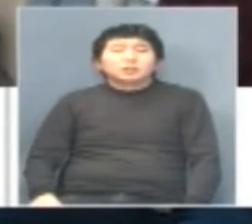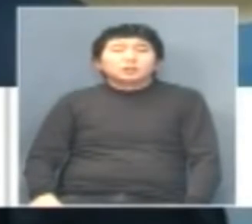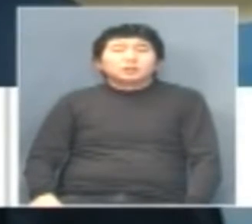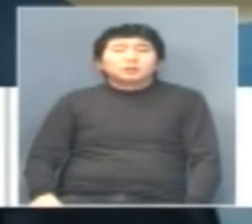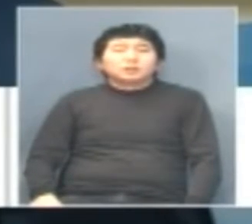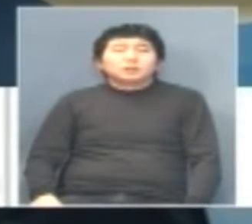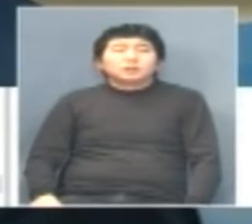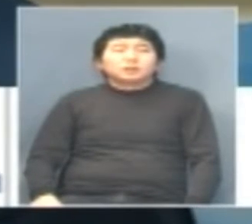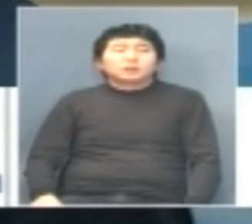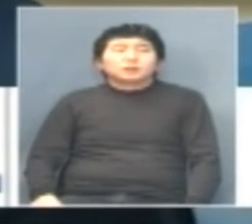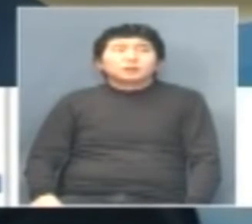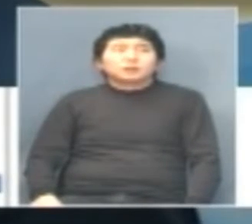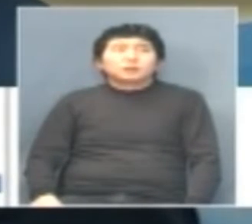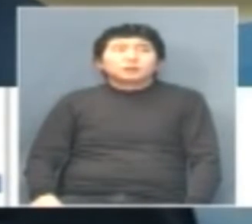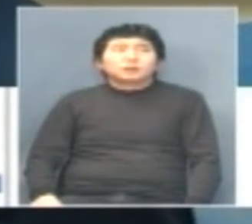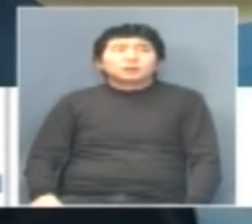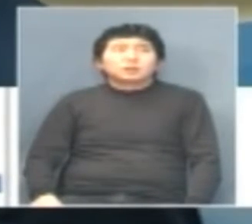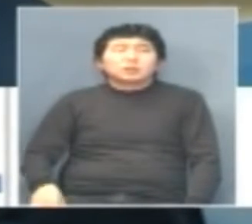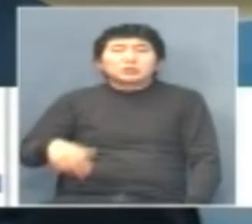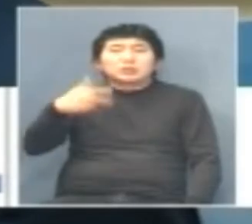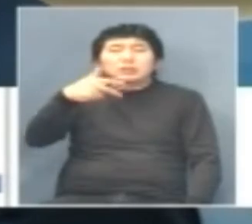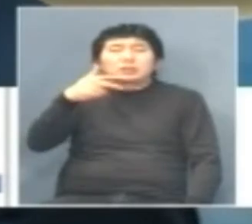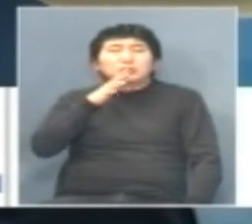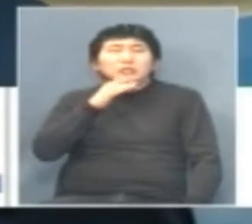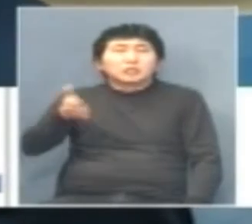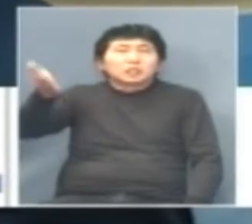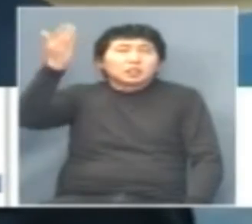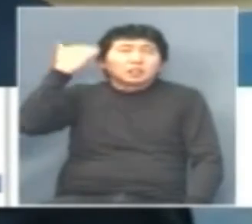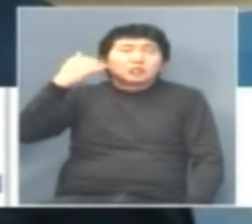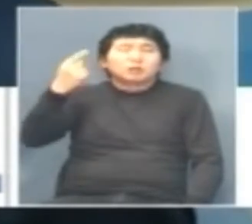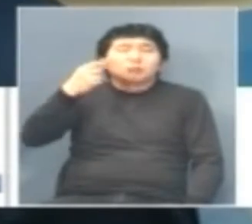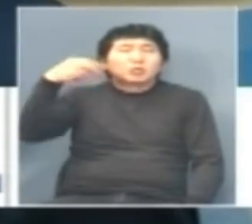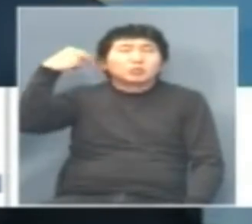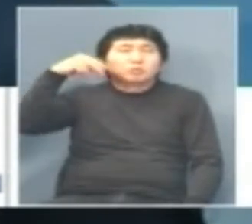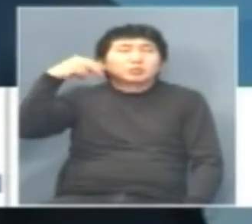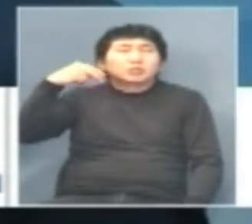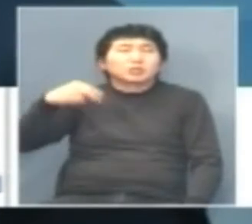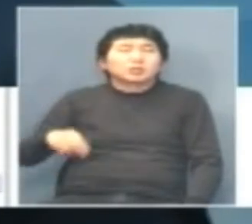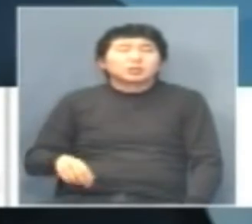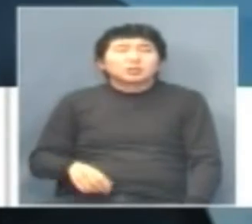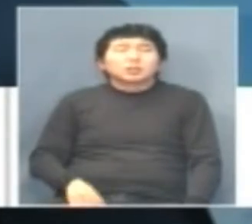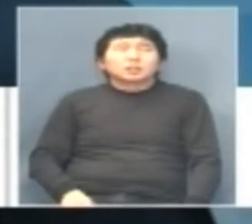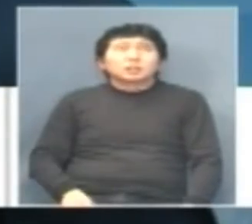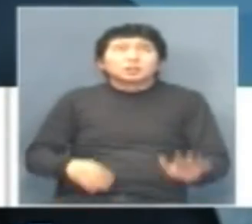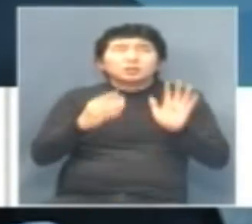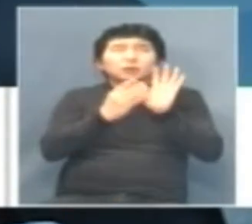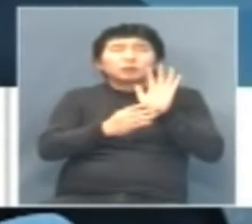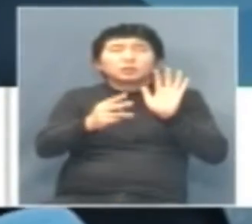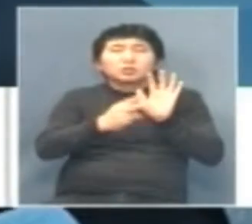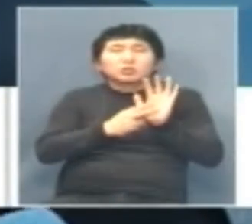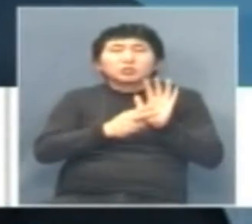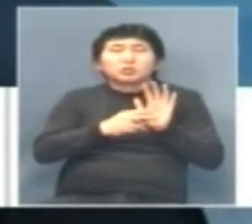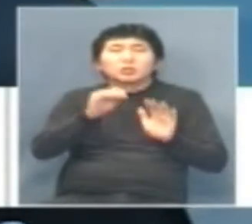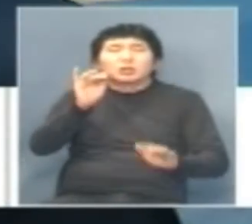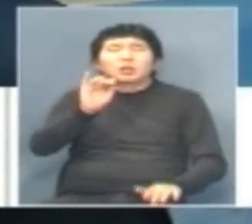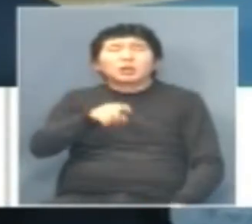өрбіді. Осыдан тура 30 жыл бұрын ел президенті болып, 98.7% алып, біздің тұңғыш